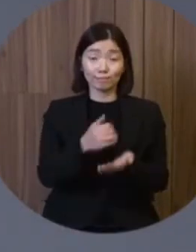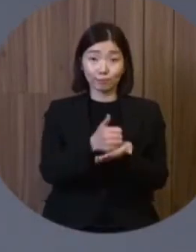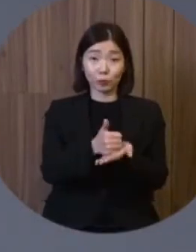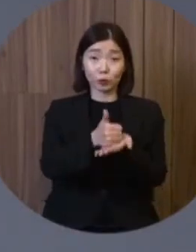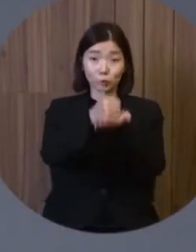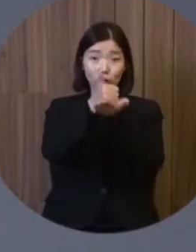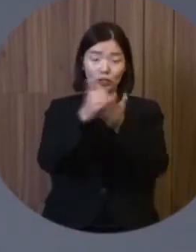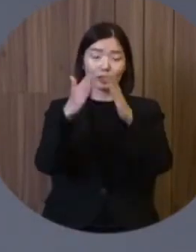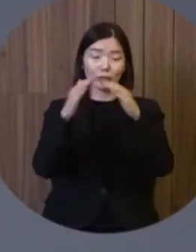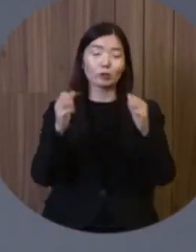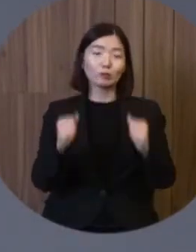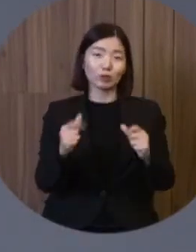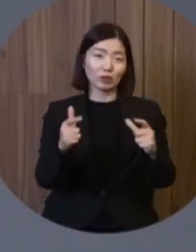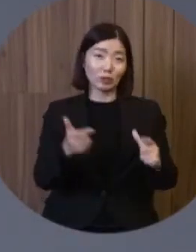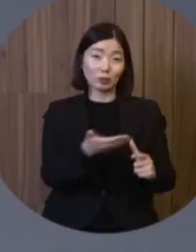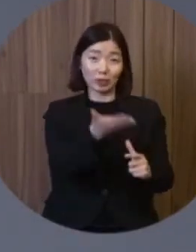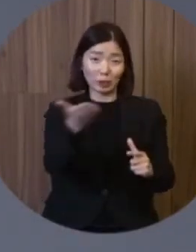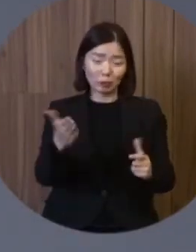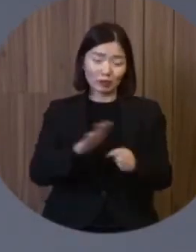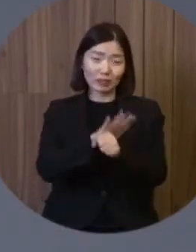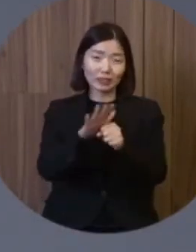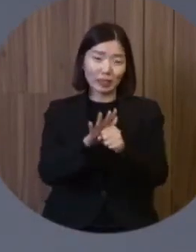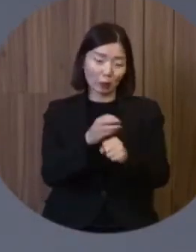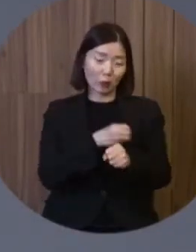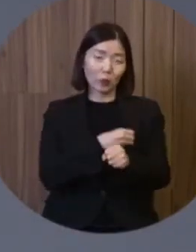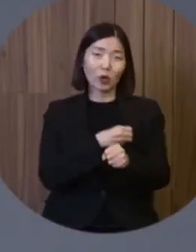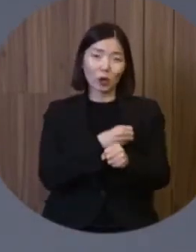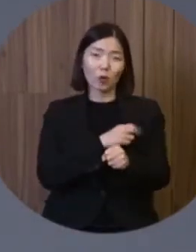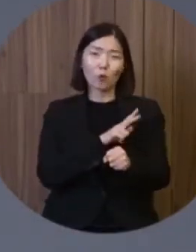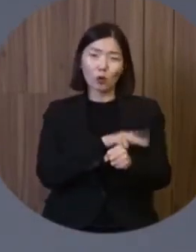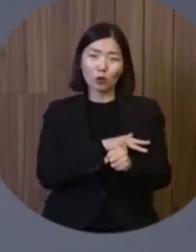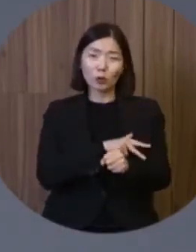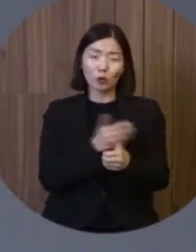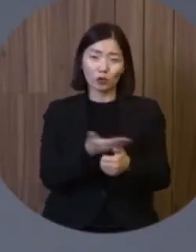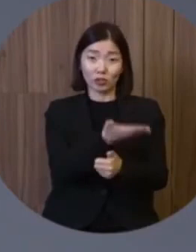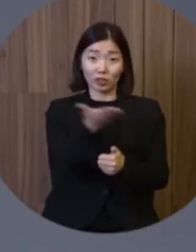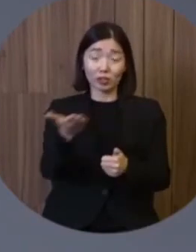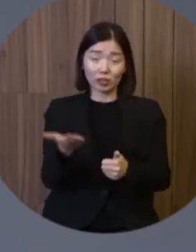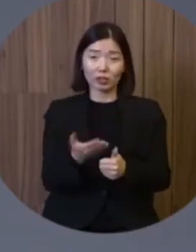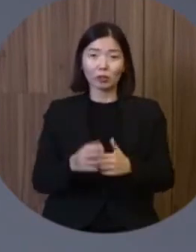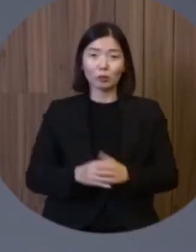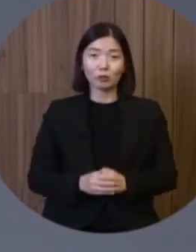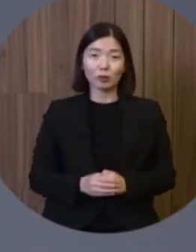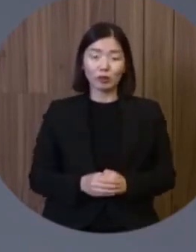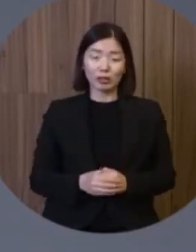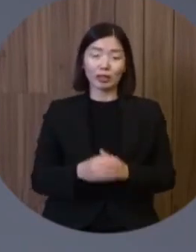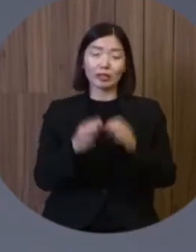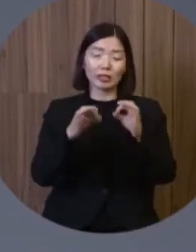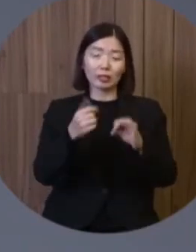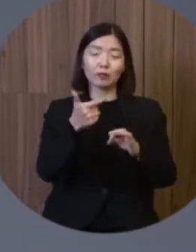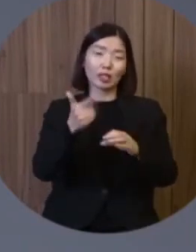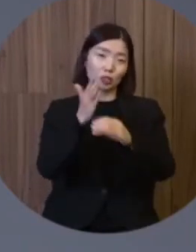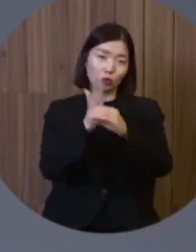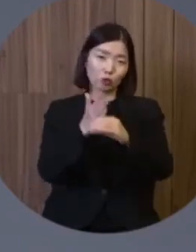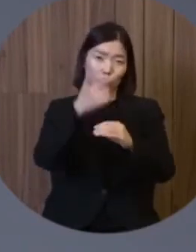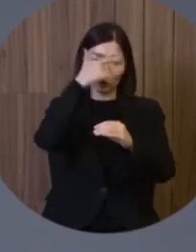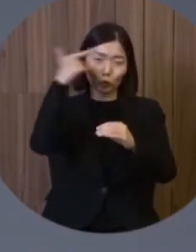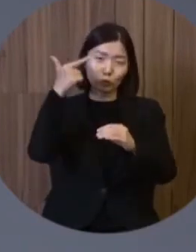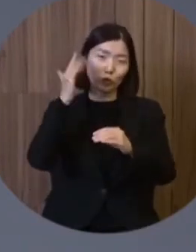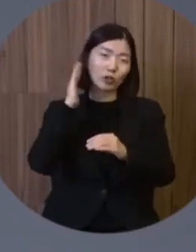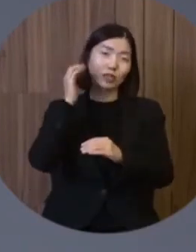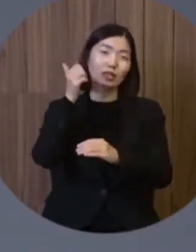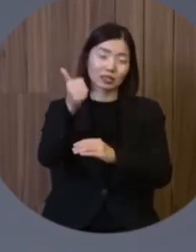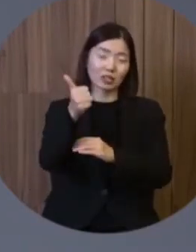존경하는 전라북도 도민 여러분, 사랑하는 당원, 대의원, 동지 여러분, 김대중 노무현 대통령의 당선